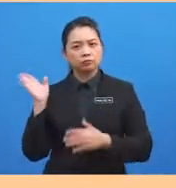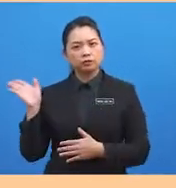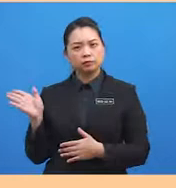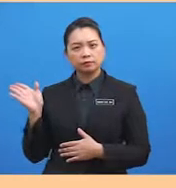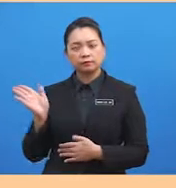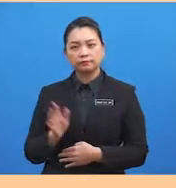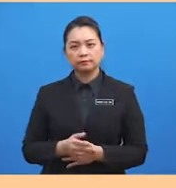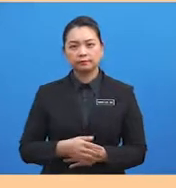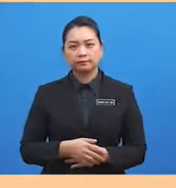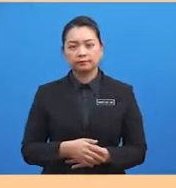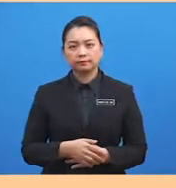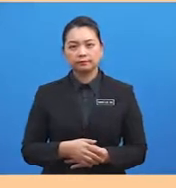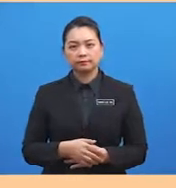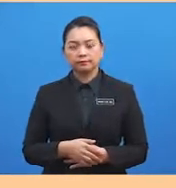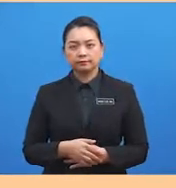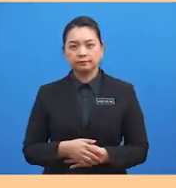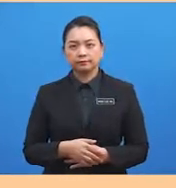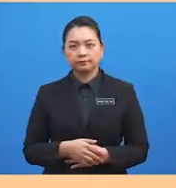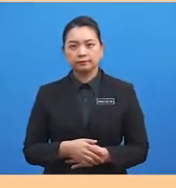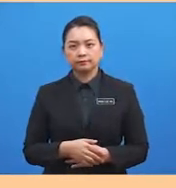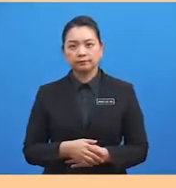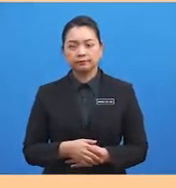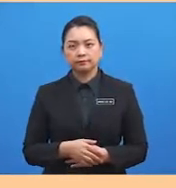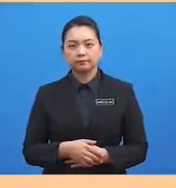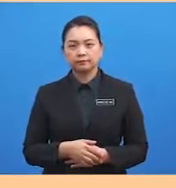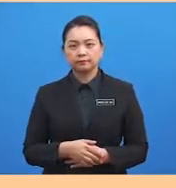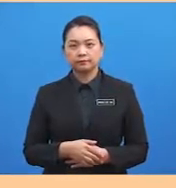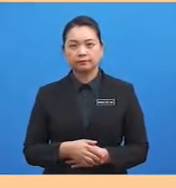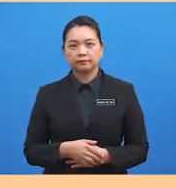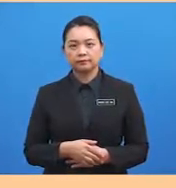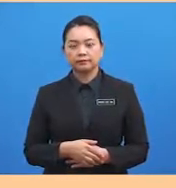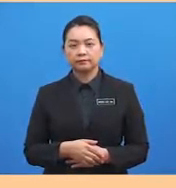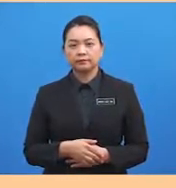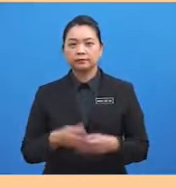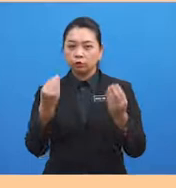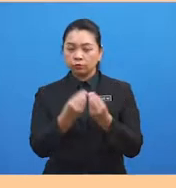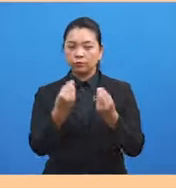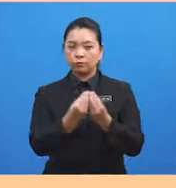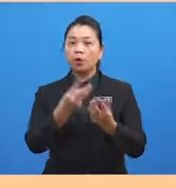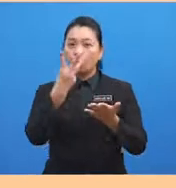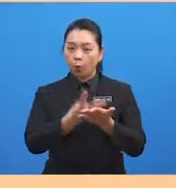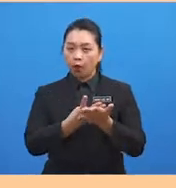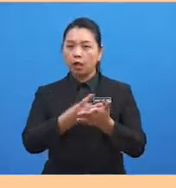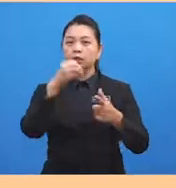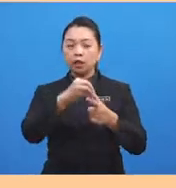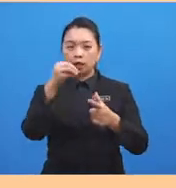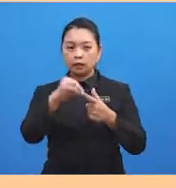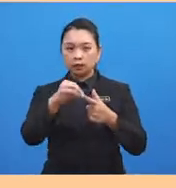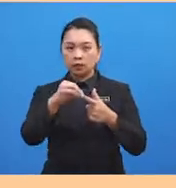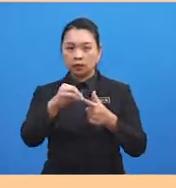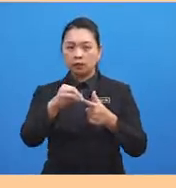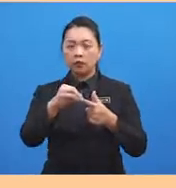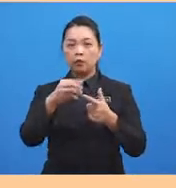pinjaman? Pinjaman modal permulaan ialah sejumlah wang atau wang